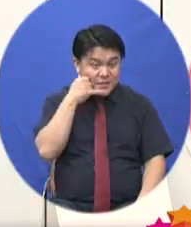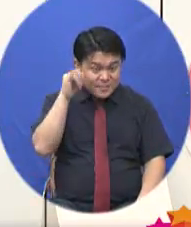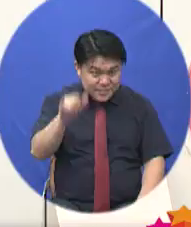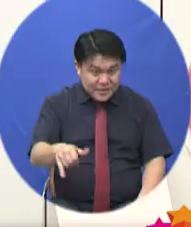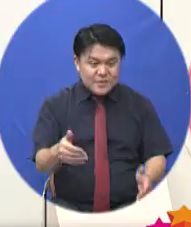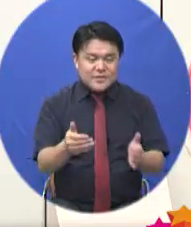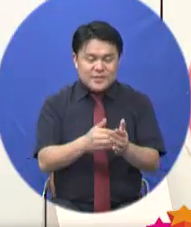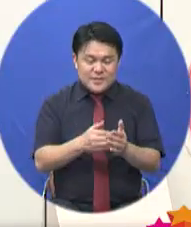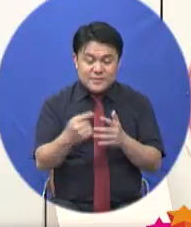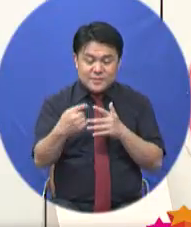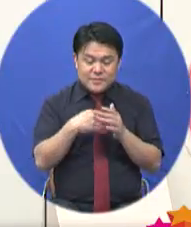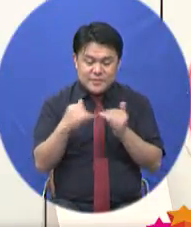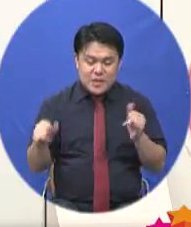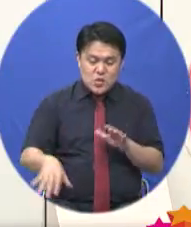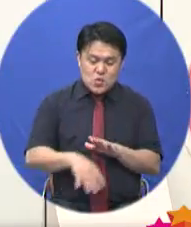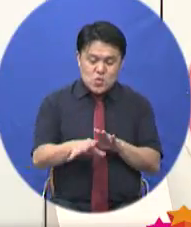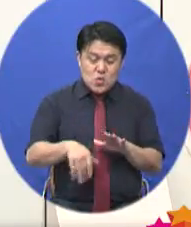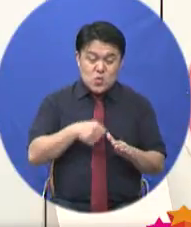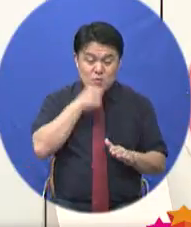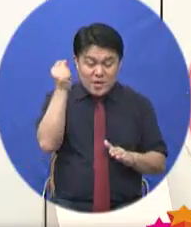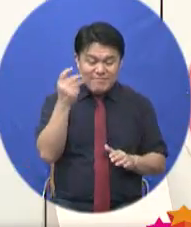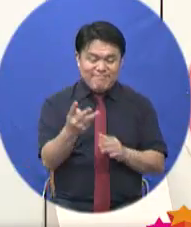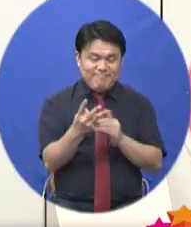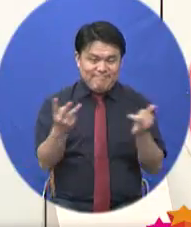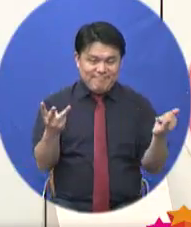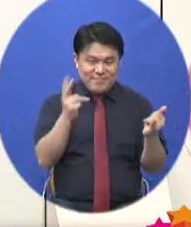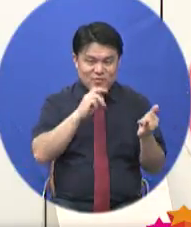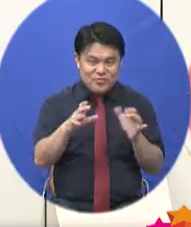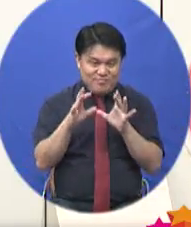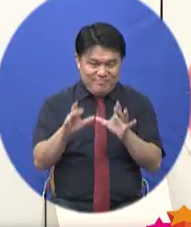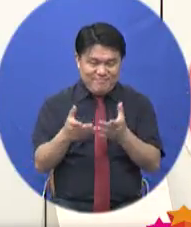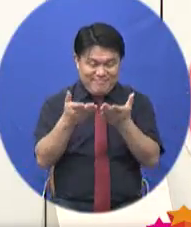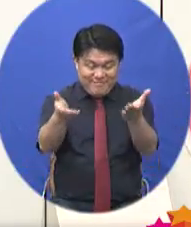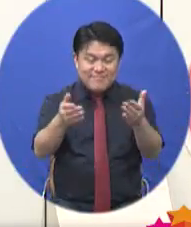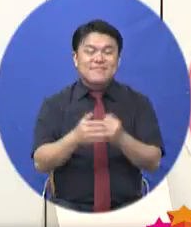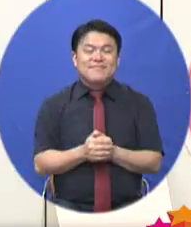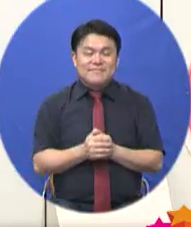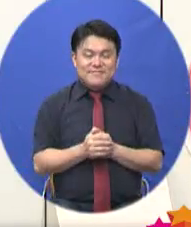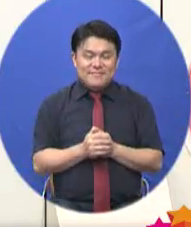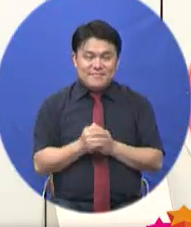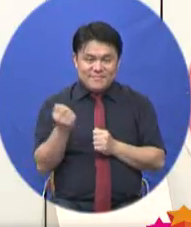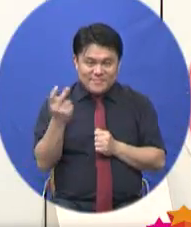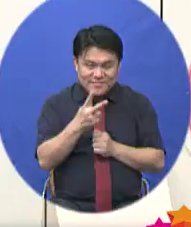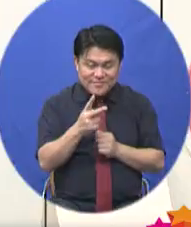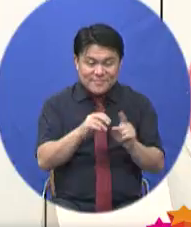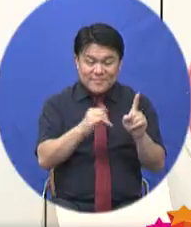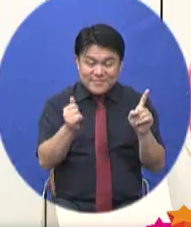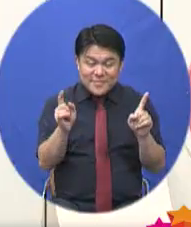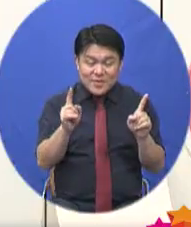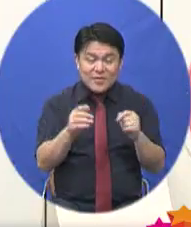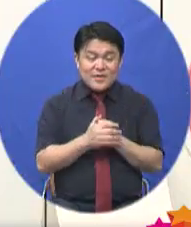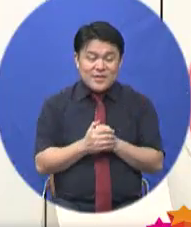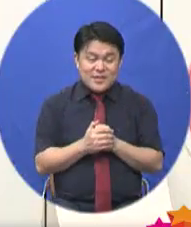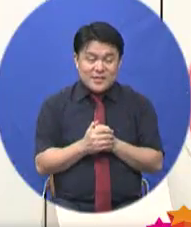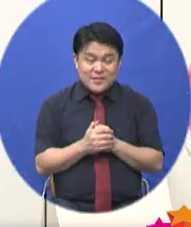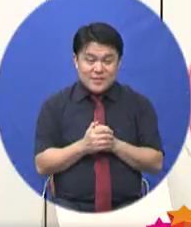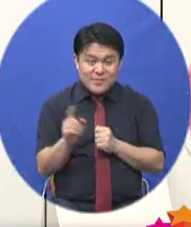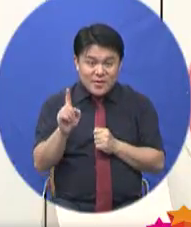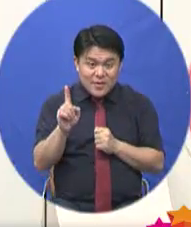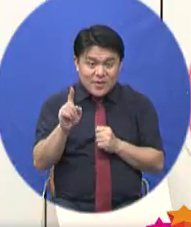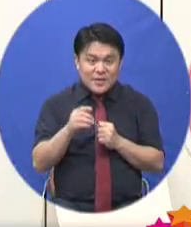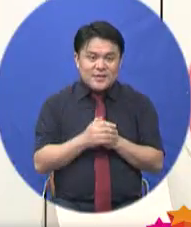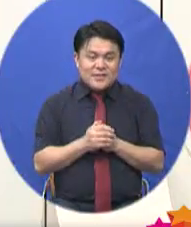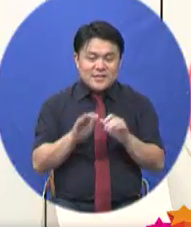내려놓으시면 정답자 중 추첨을 통해서 세 분께는 MC들의 사인 CD 보내드리고요. 한